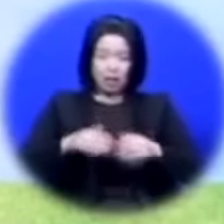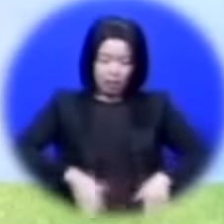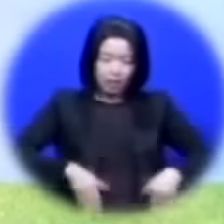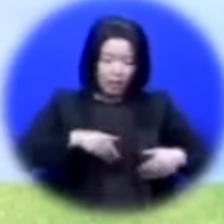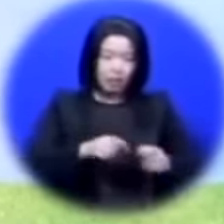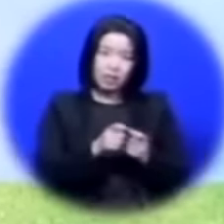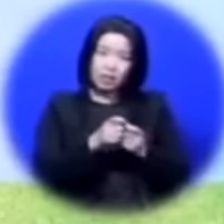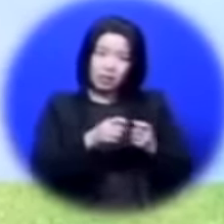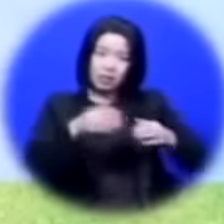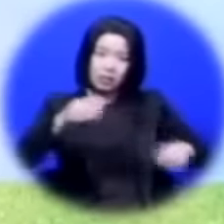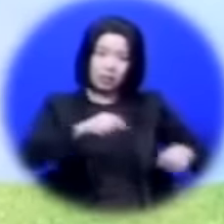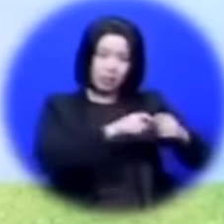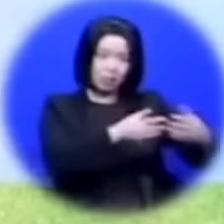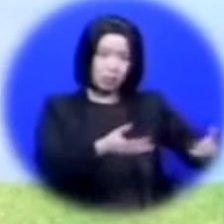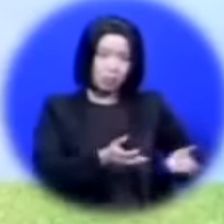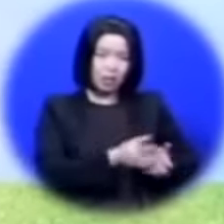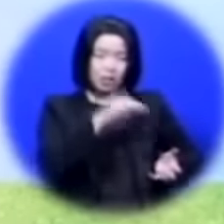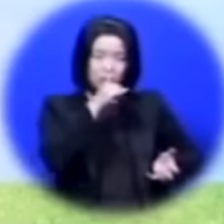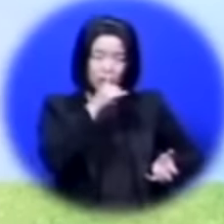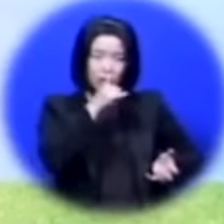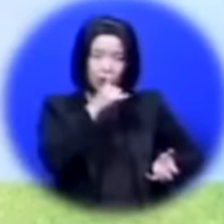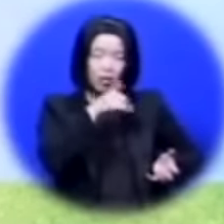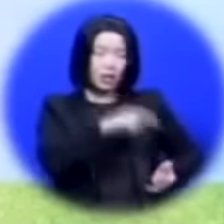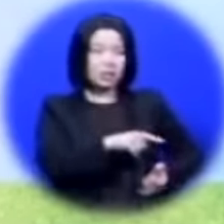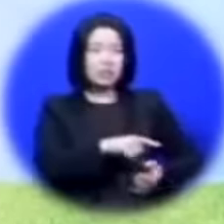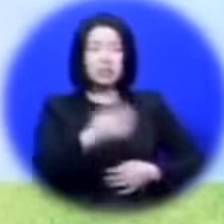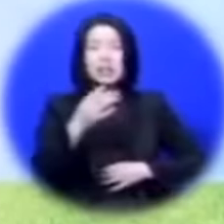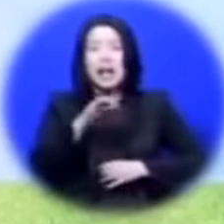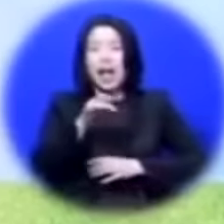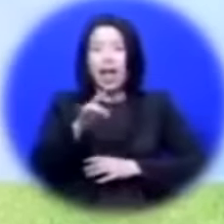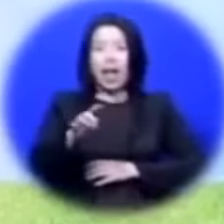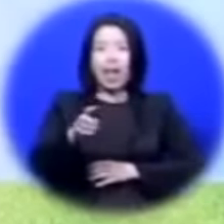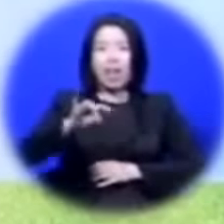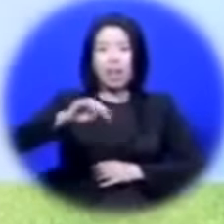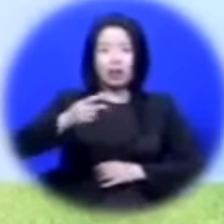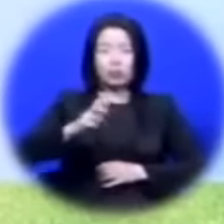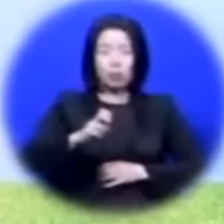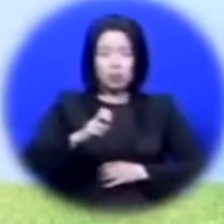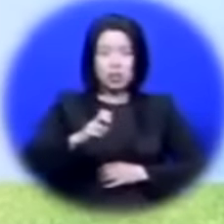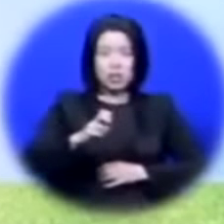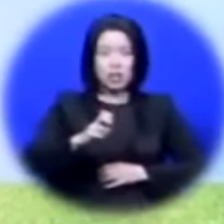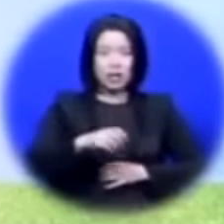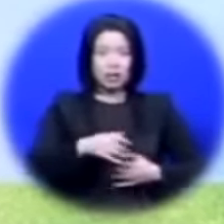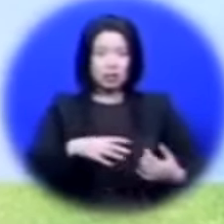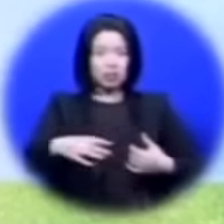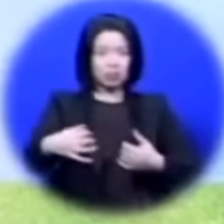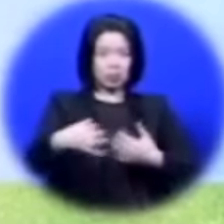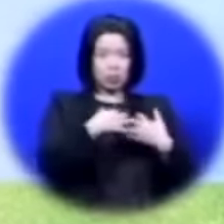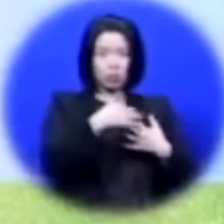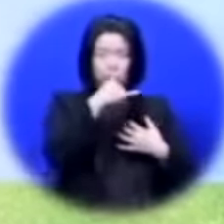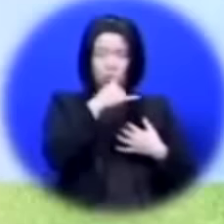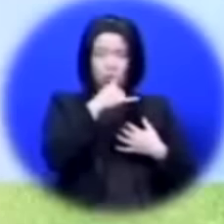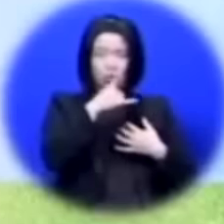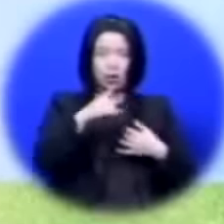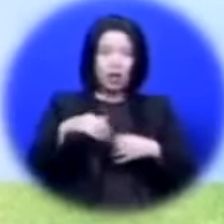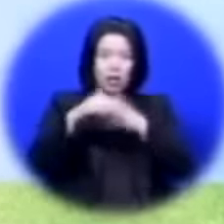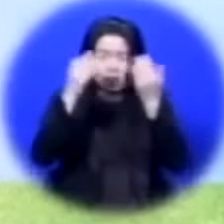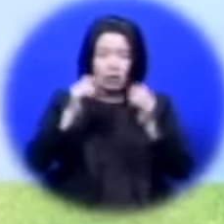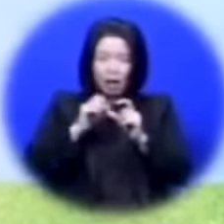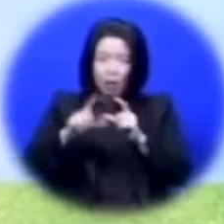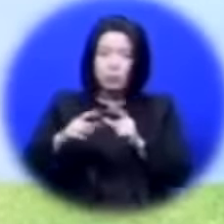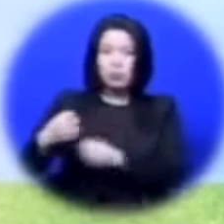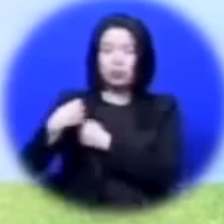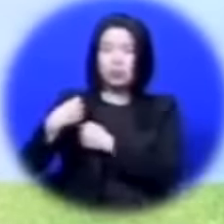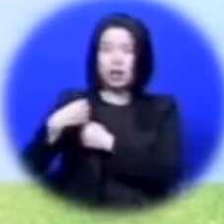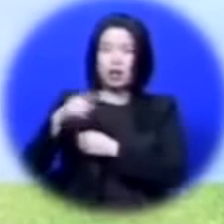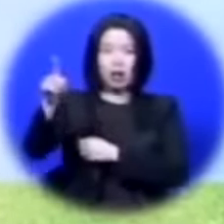그 에돔이 이스라엘을 치고 들어온 거예요 그러니까 군사들은 대부분 다 북쪽에 있으니까 이스라엘의 남쪽은